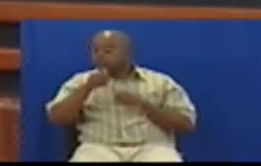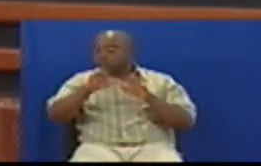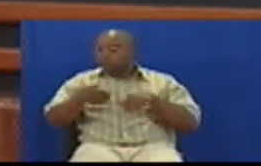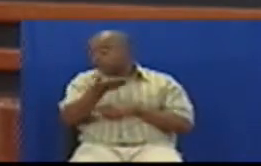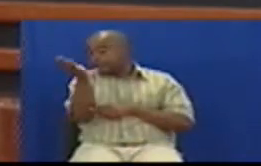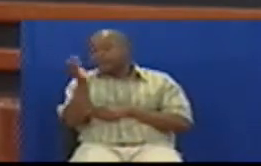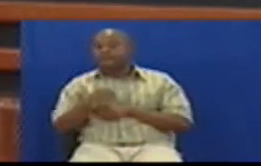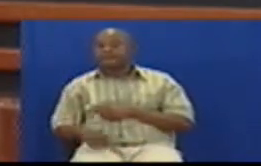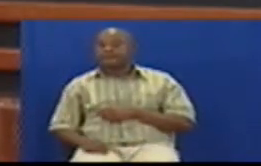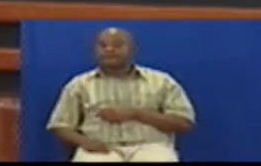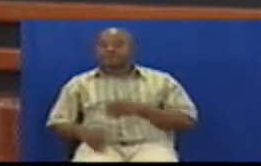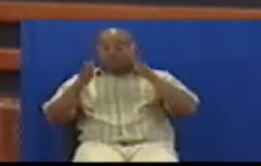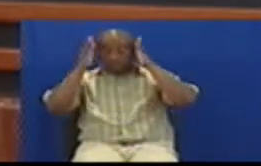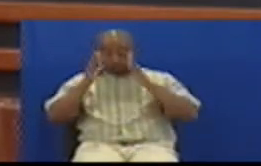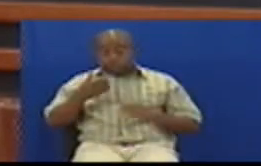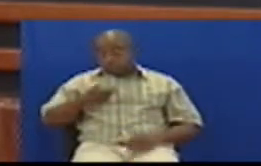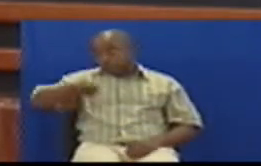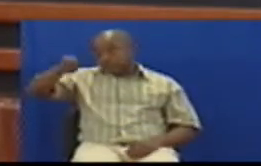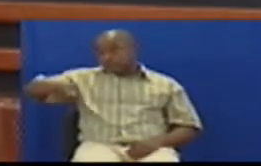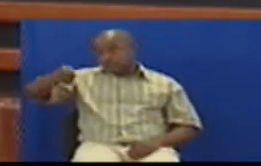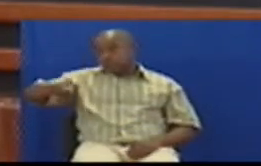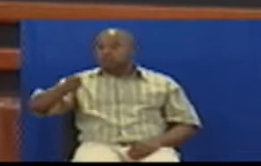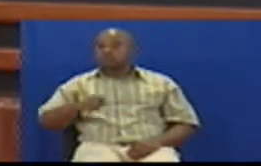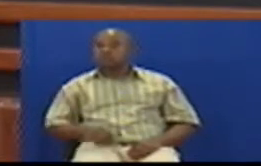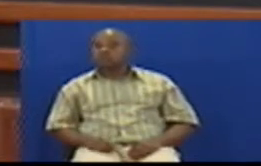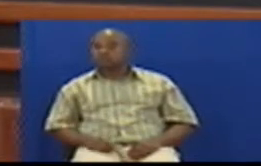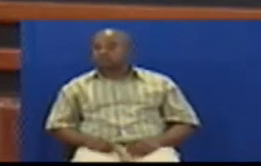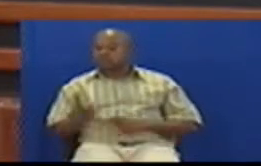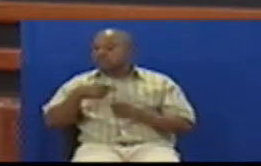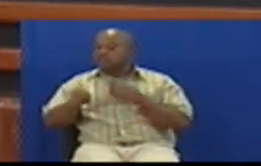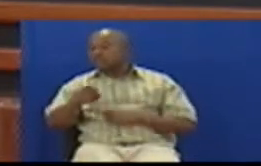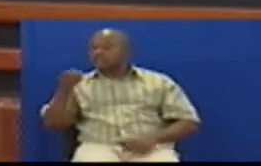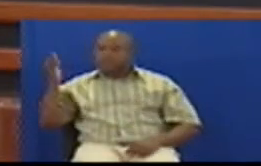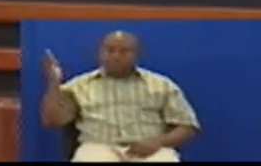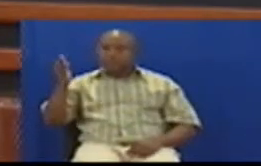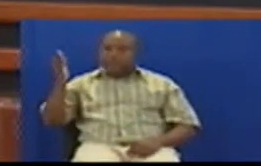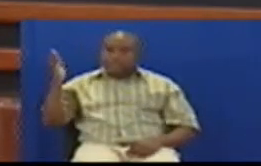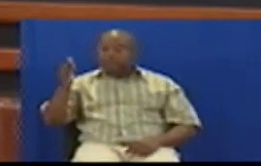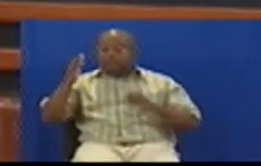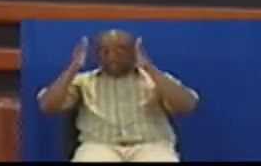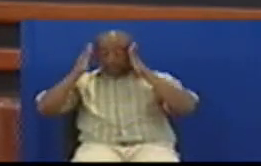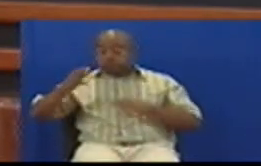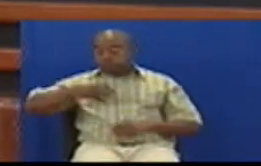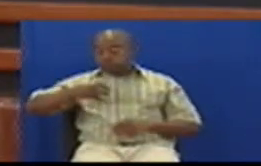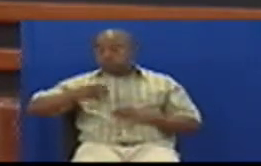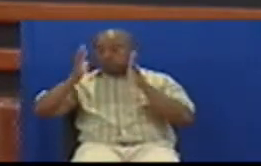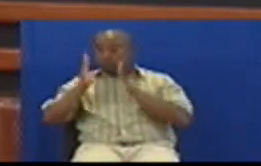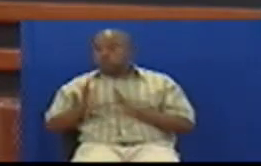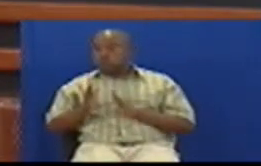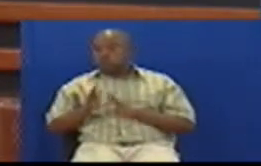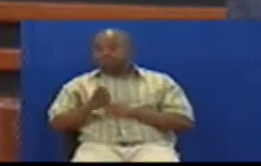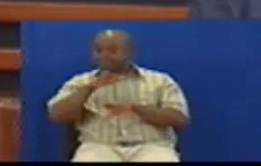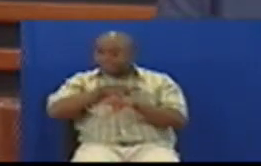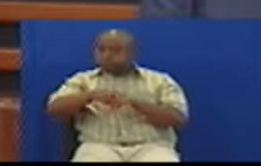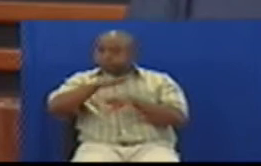wote. Mheshimiwa Spika, katika hotuba ya Mheshimiwa Waziri Mkuu amezungumzia